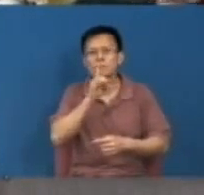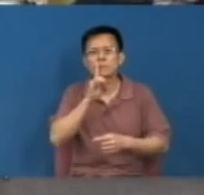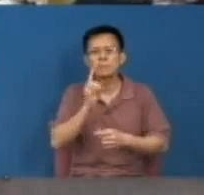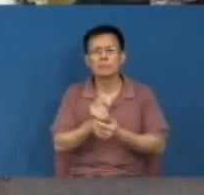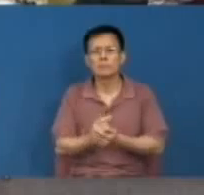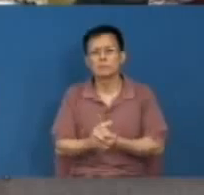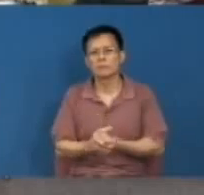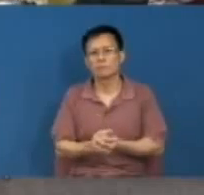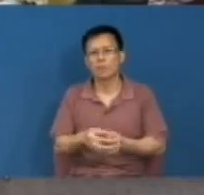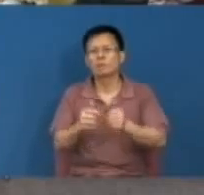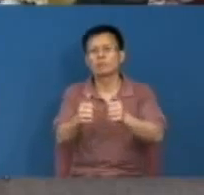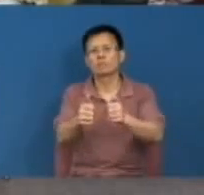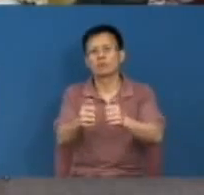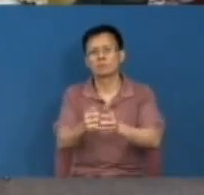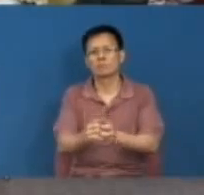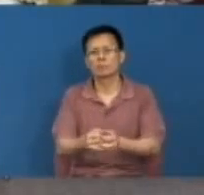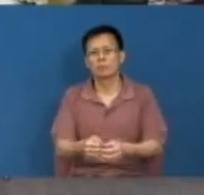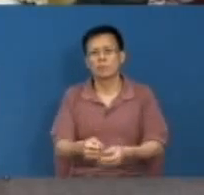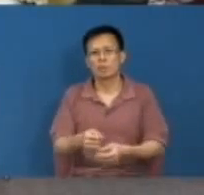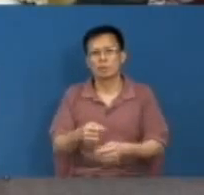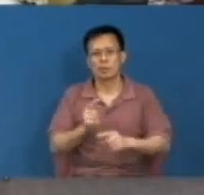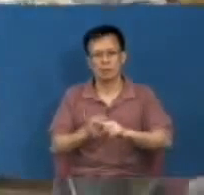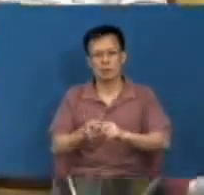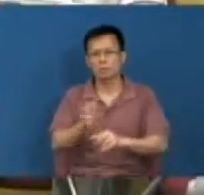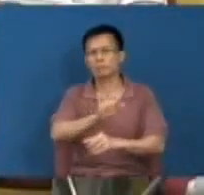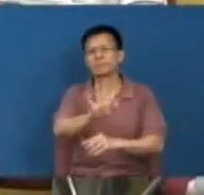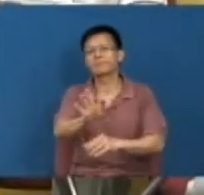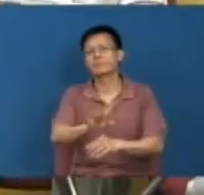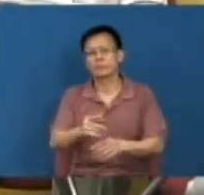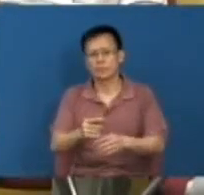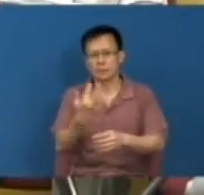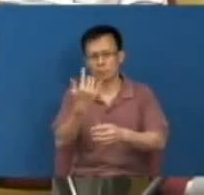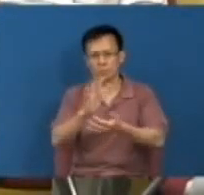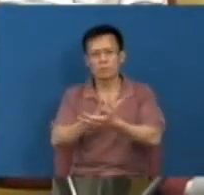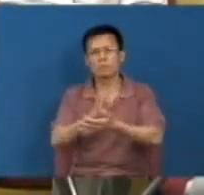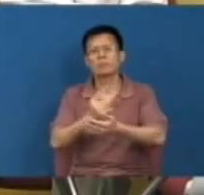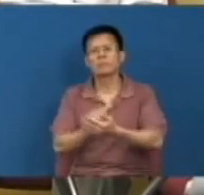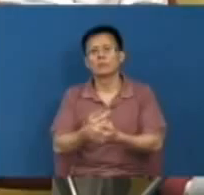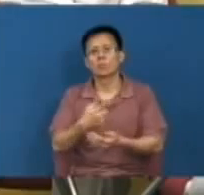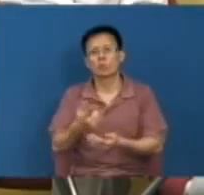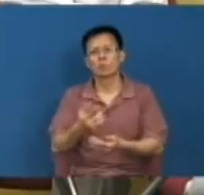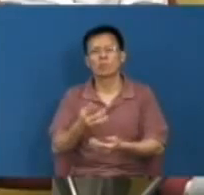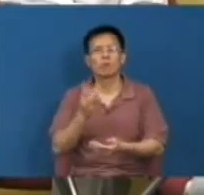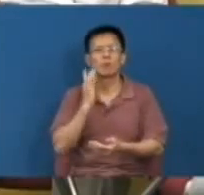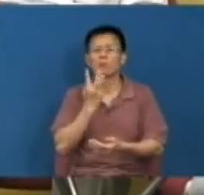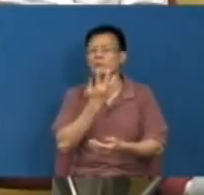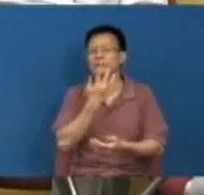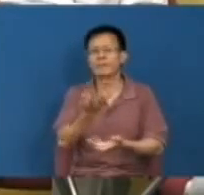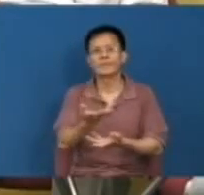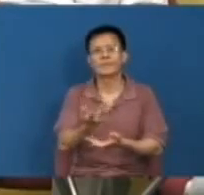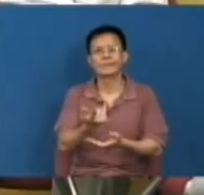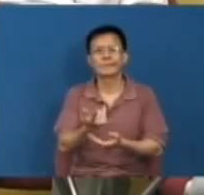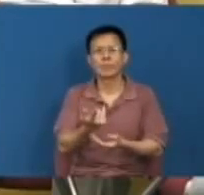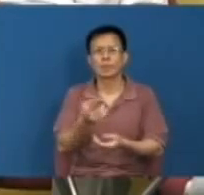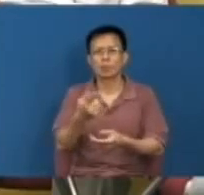多謝你讚賞。其實咧就唔係咁嘅，咁多年來咯。都唔到你唔接受佢咁